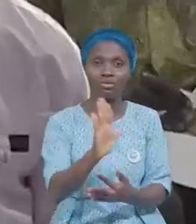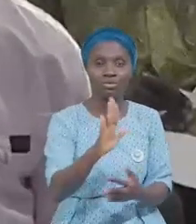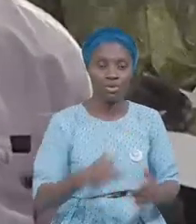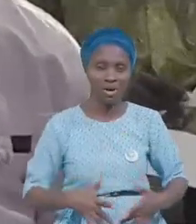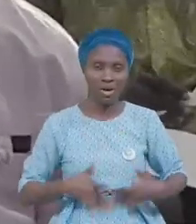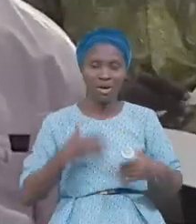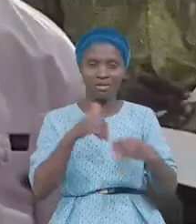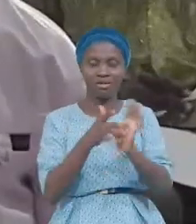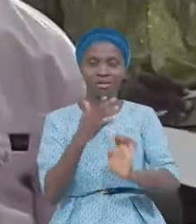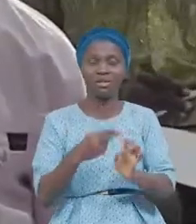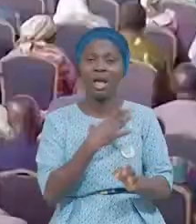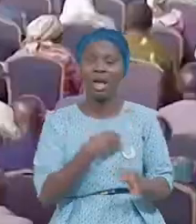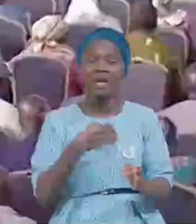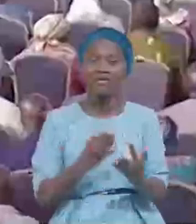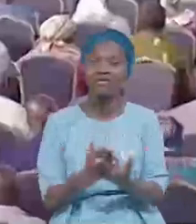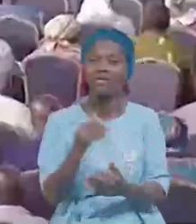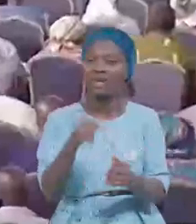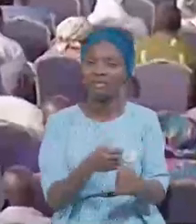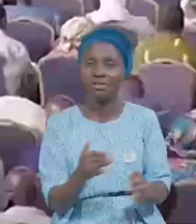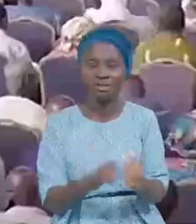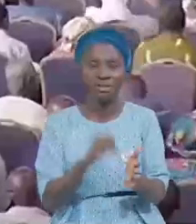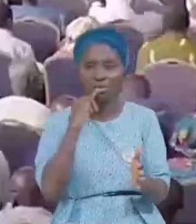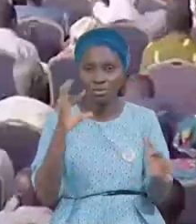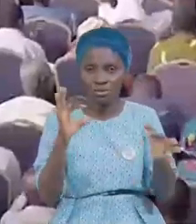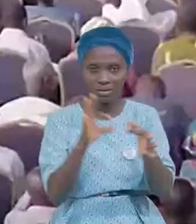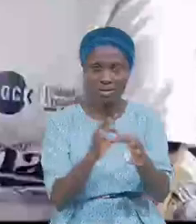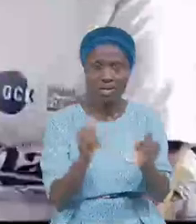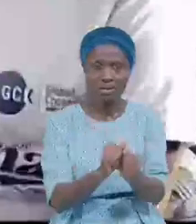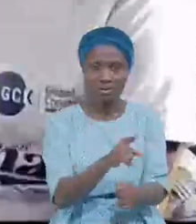Et tout ce qui est connecté à toi au nom de Jésus.